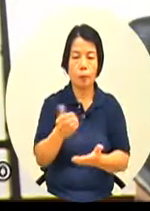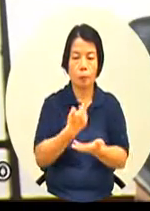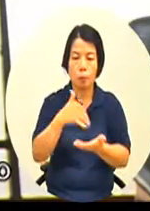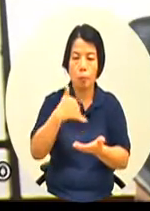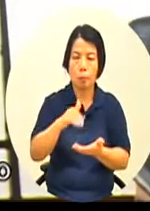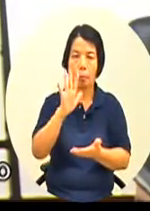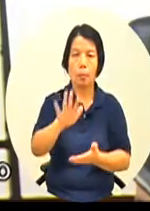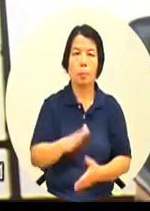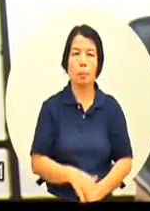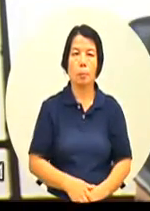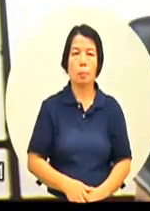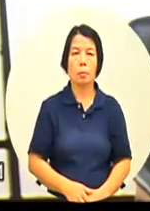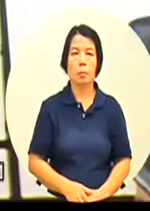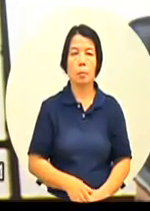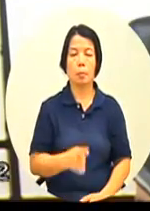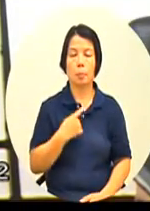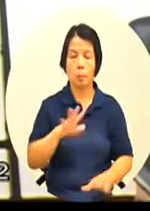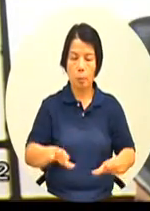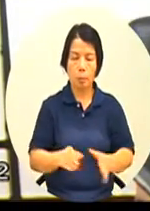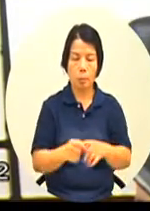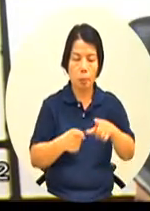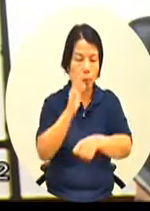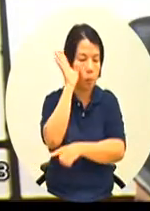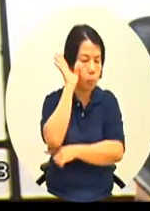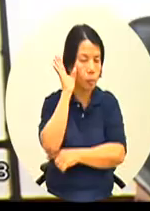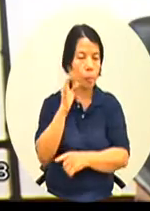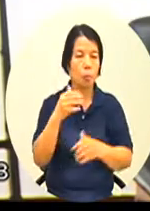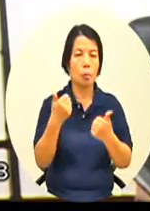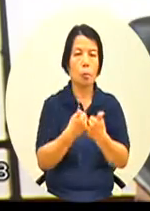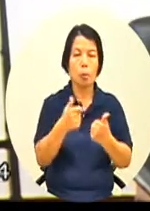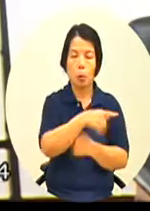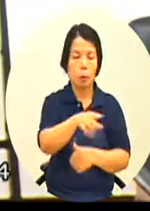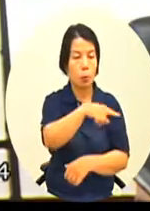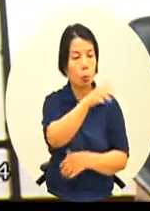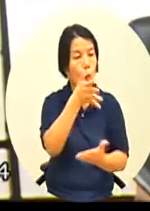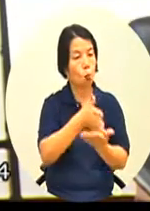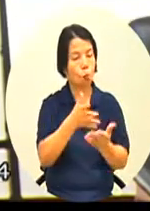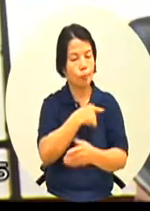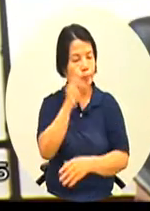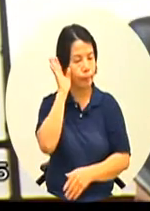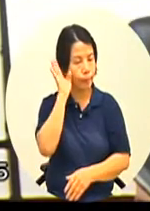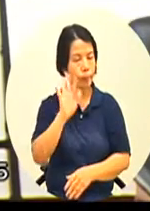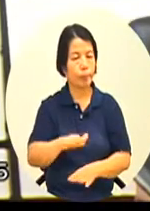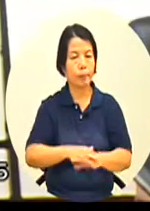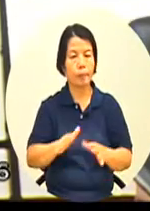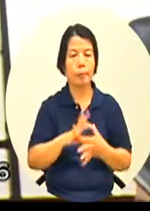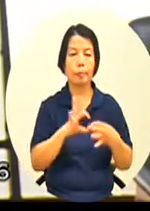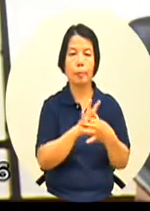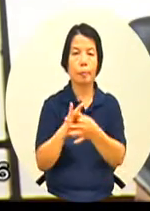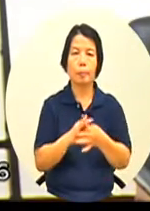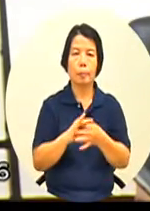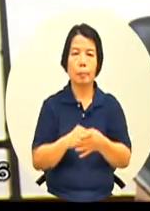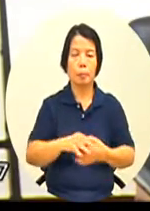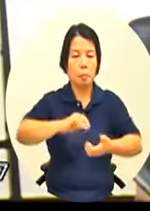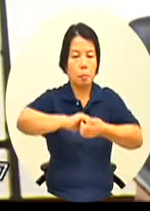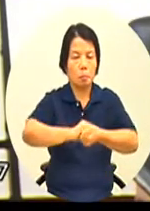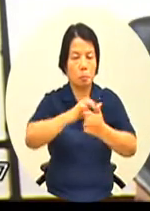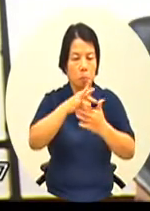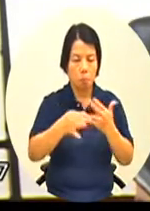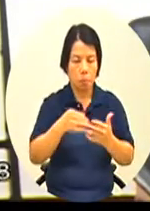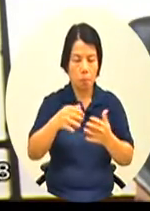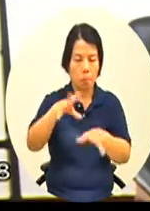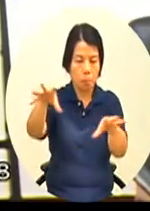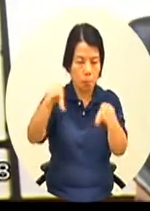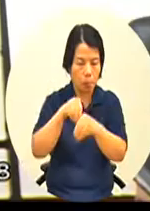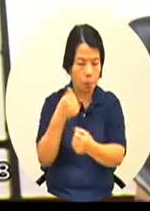第二就咨询，可能有个公听会，你们讲话我会听听看。第三联合决策，会考虑一些民众的意见。第